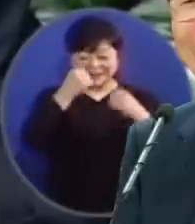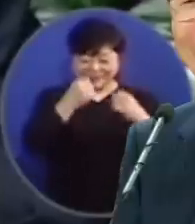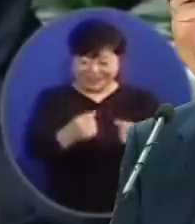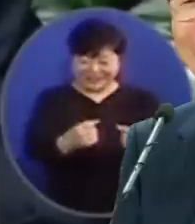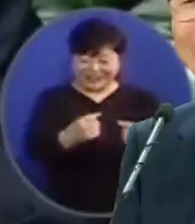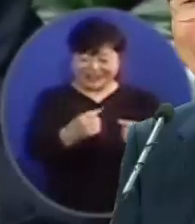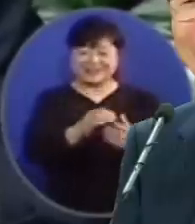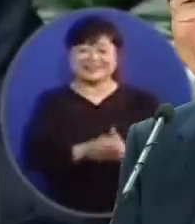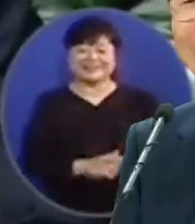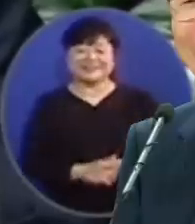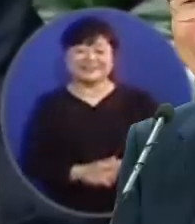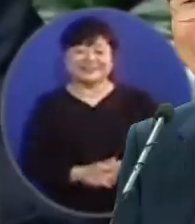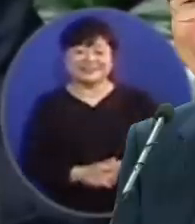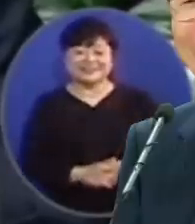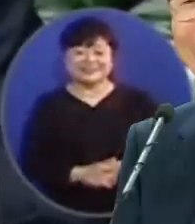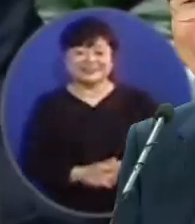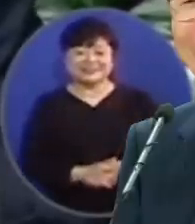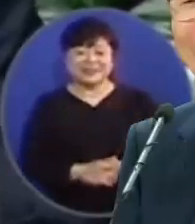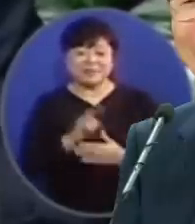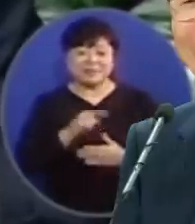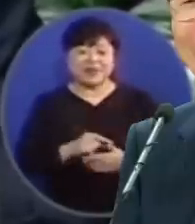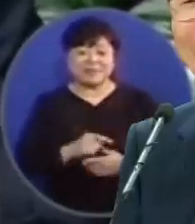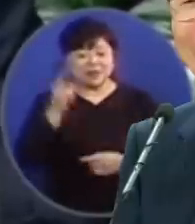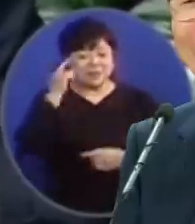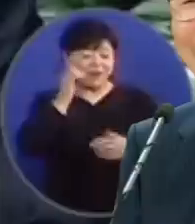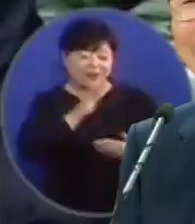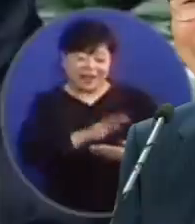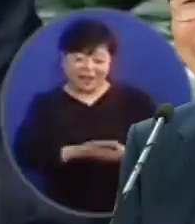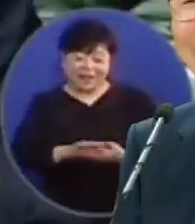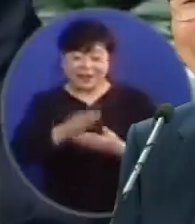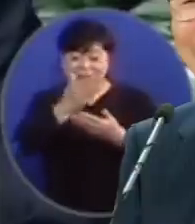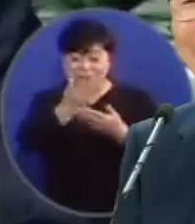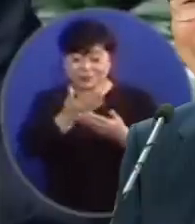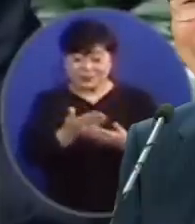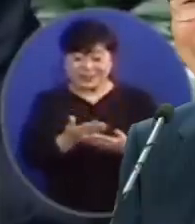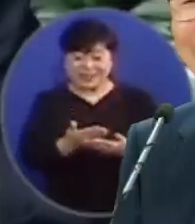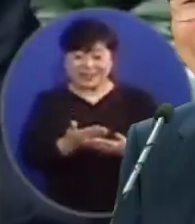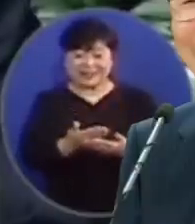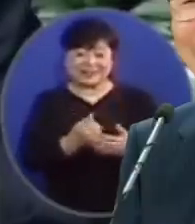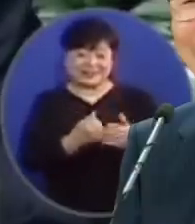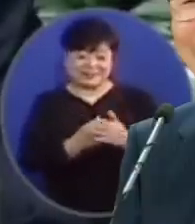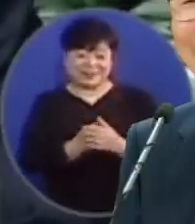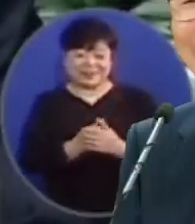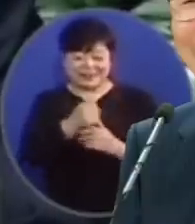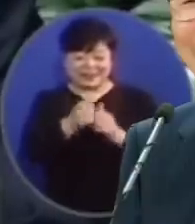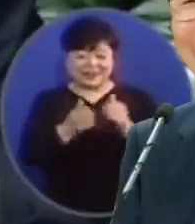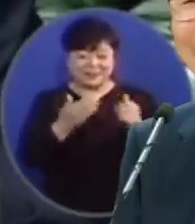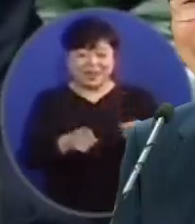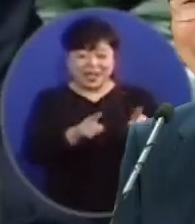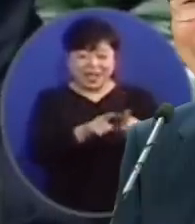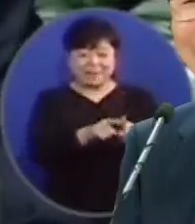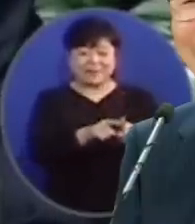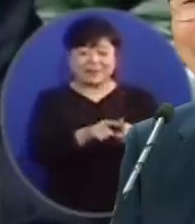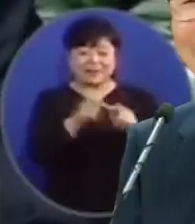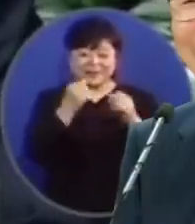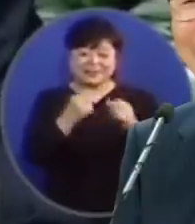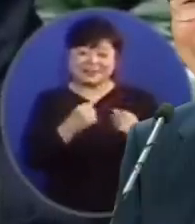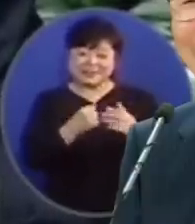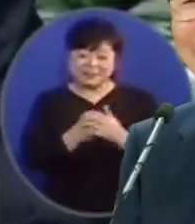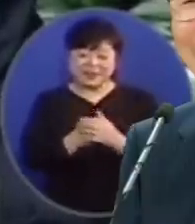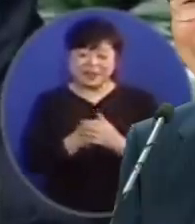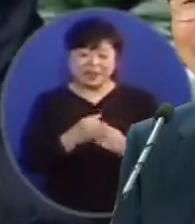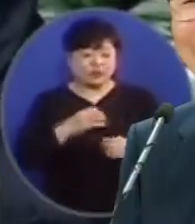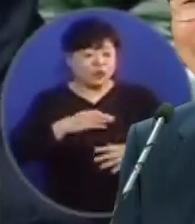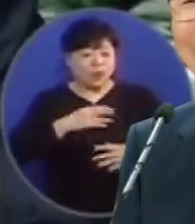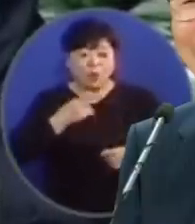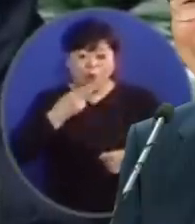거한다. 얼마나 마음에 큰 평안을 갖다 주는 것입니까? 그러므로 하나님이 함께 계심으로